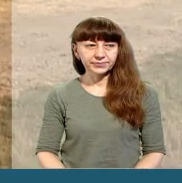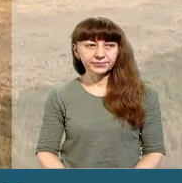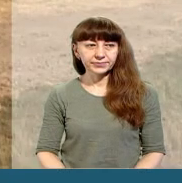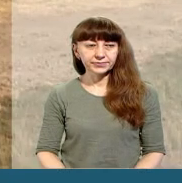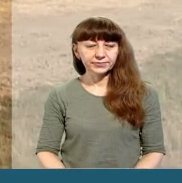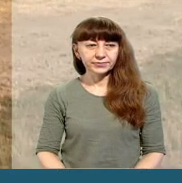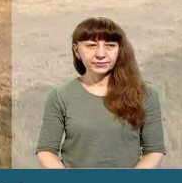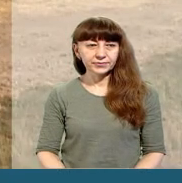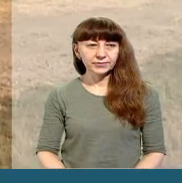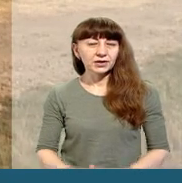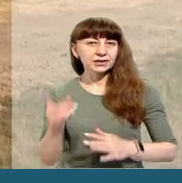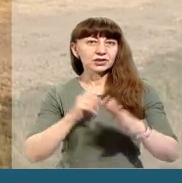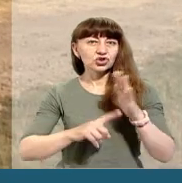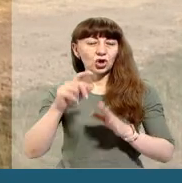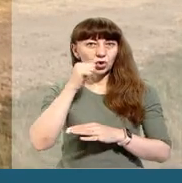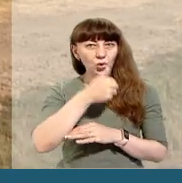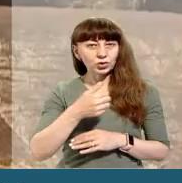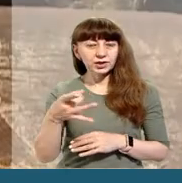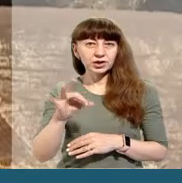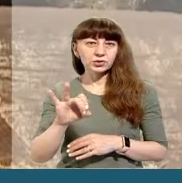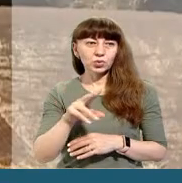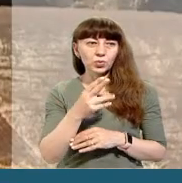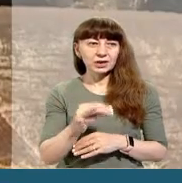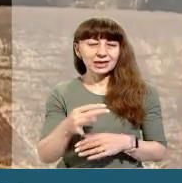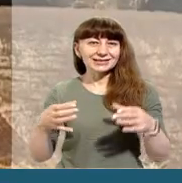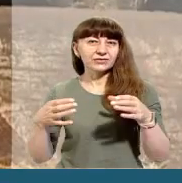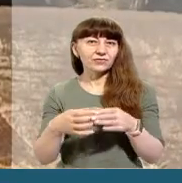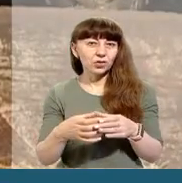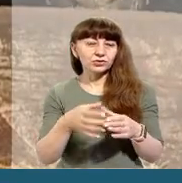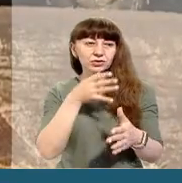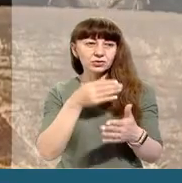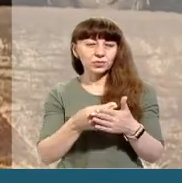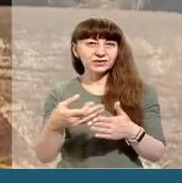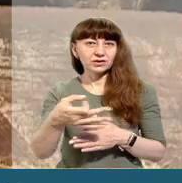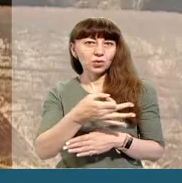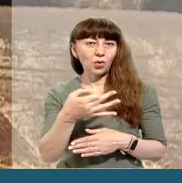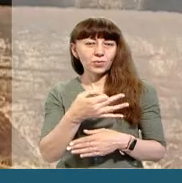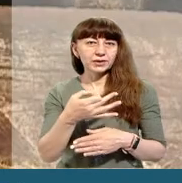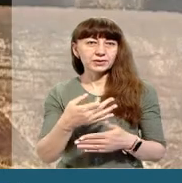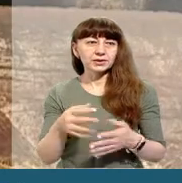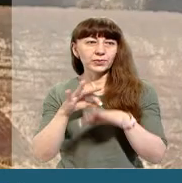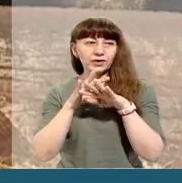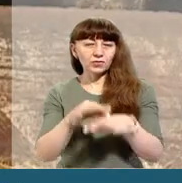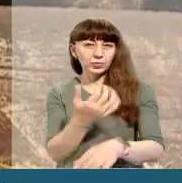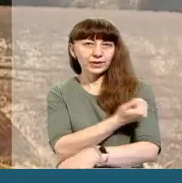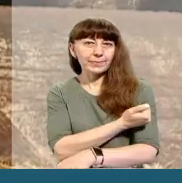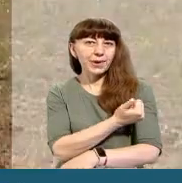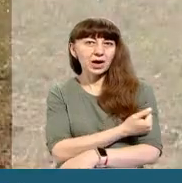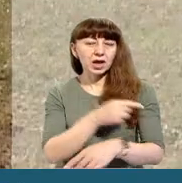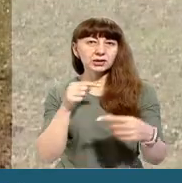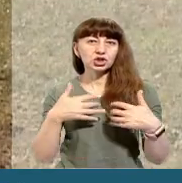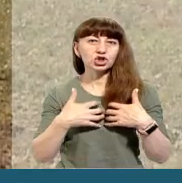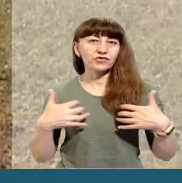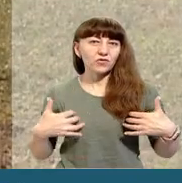Жыл басынан республикалық қордан облыс меншігіне жануарлардың аса қауіпті ауруларына қарсы егілетін препараттар келіп түсуде.